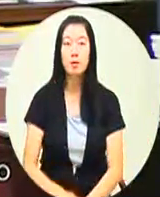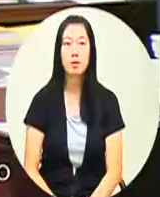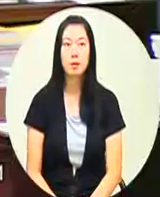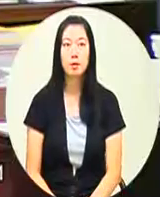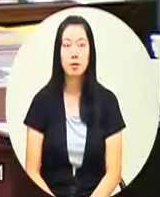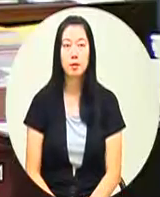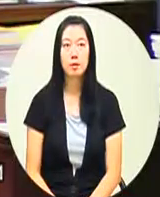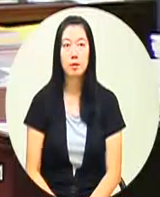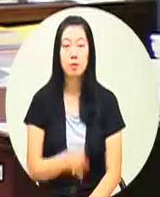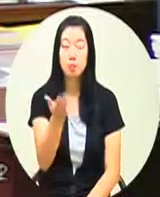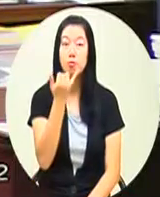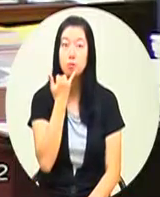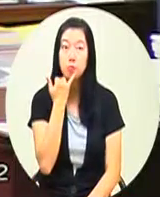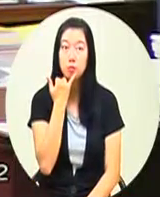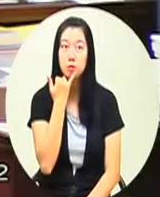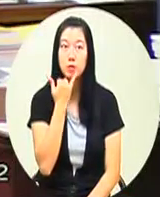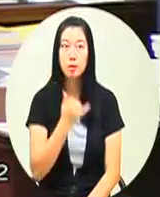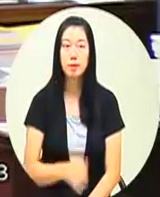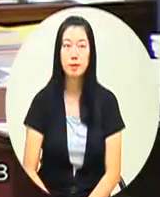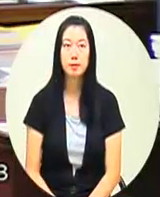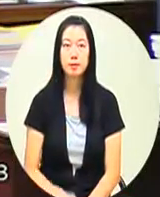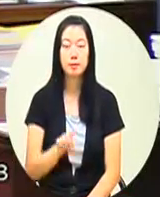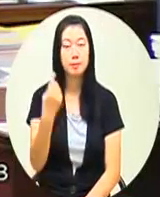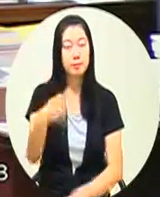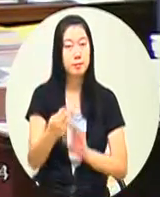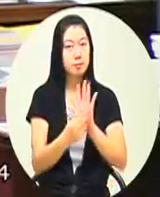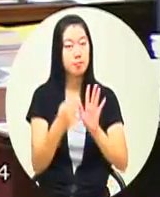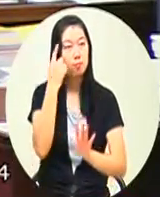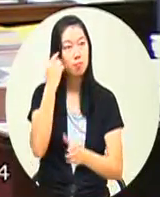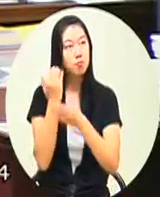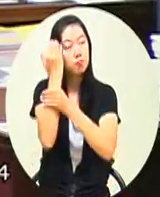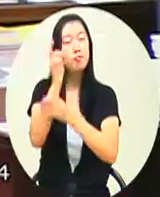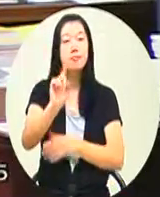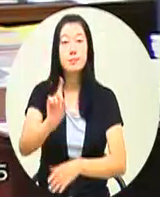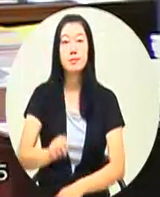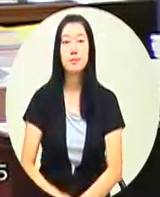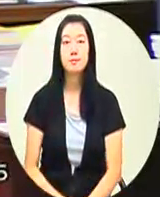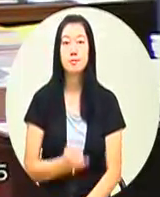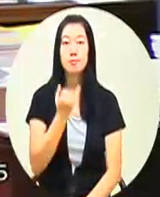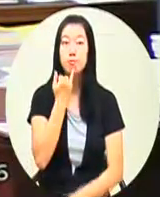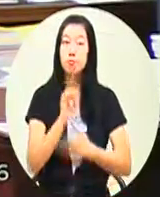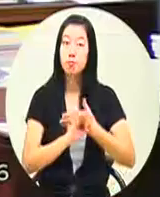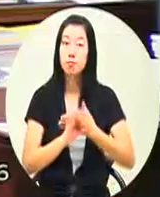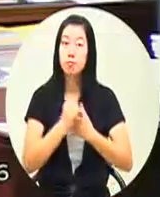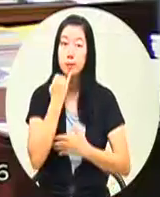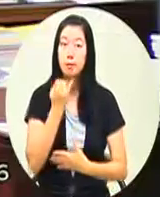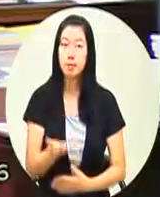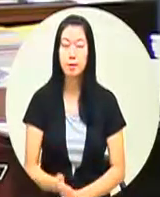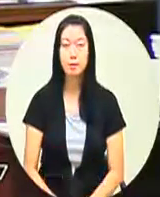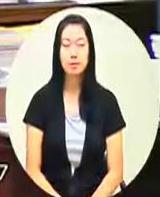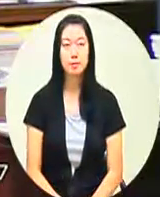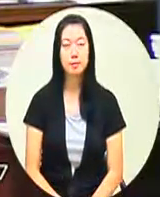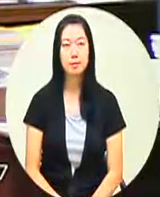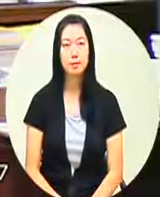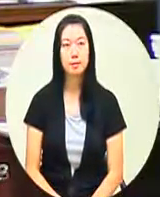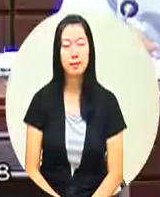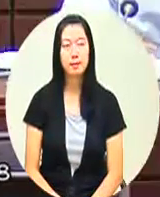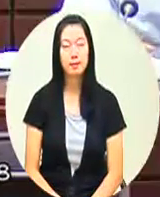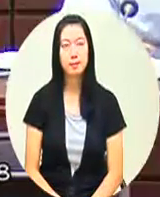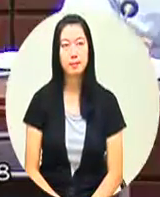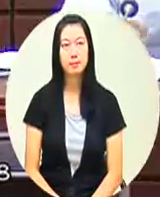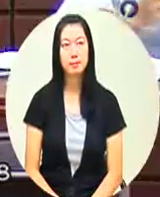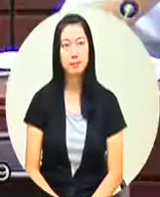是不是可以？来讲一下你的想法，这样子是不是一个可行的方案？ 好，请局长答复。 谢